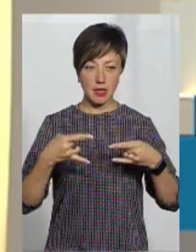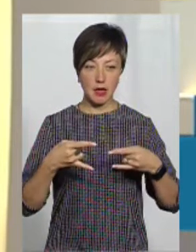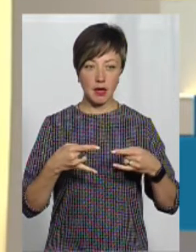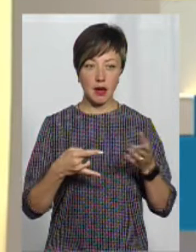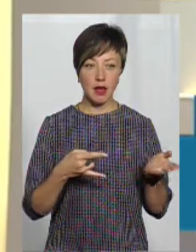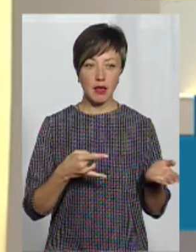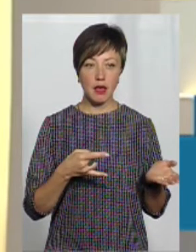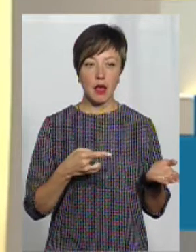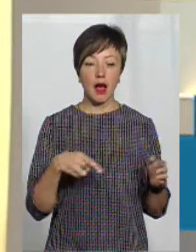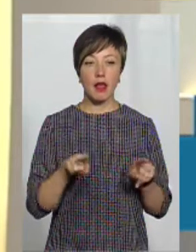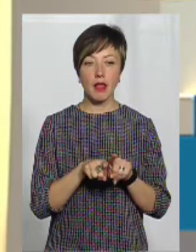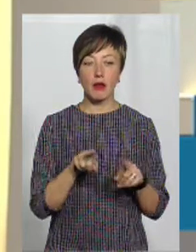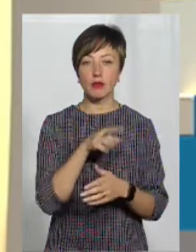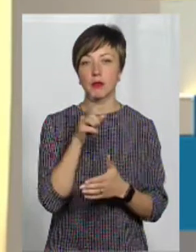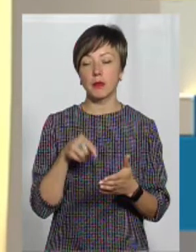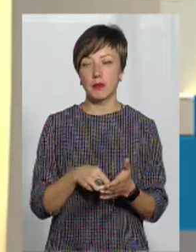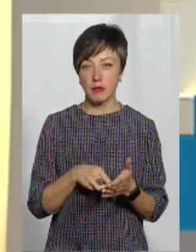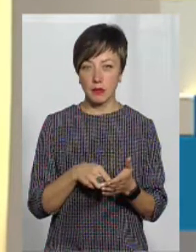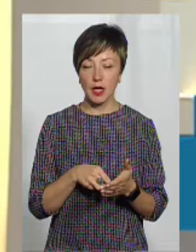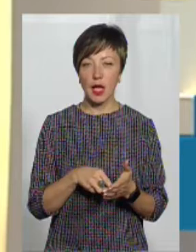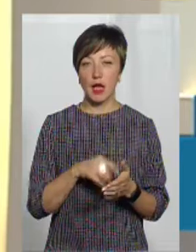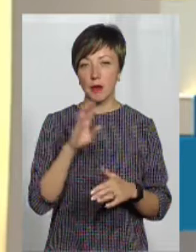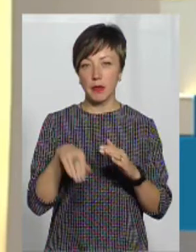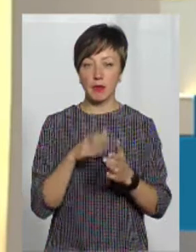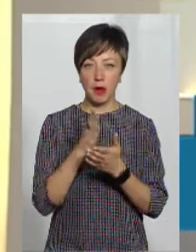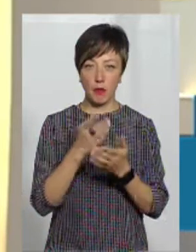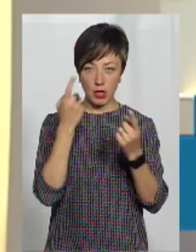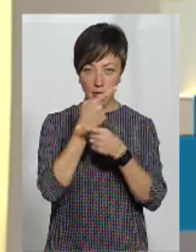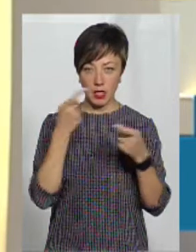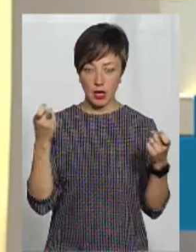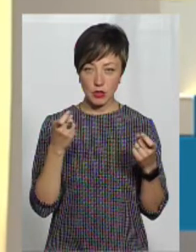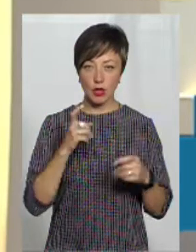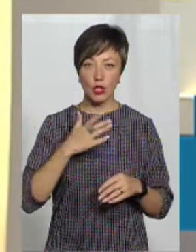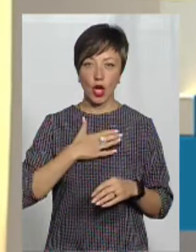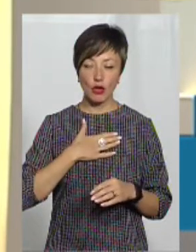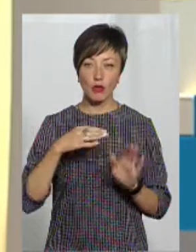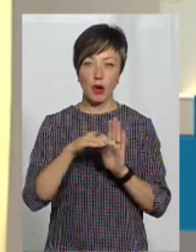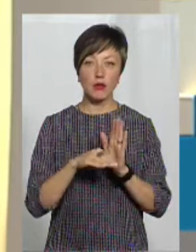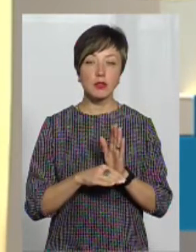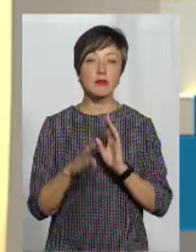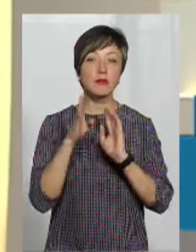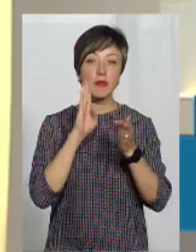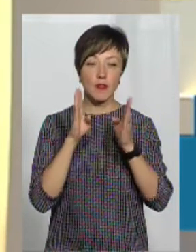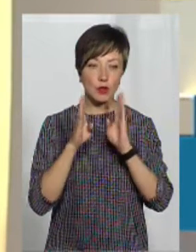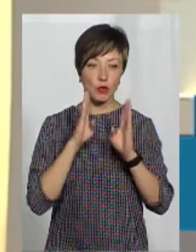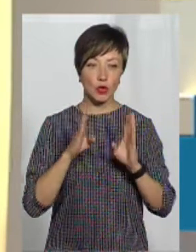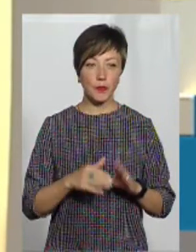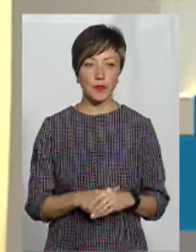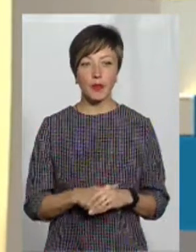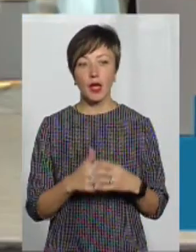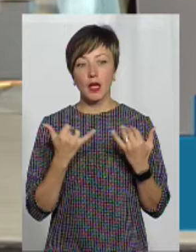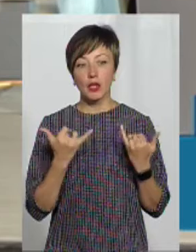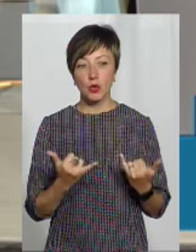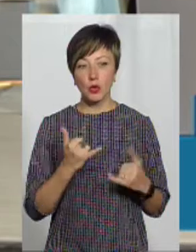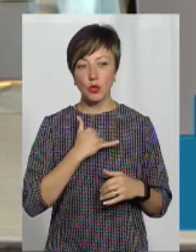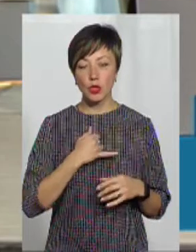екрані, а також ставте свої питання під прямою трансляцією нашої програми у Facebook. Сьогодні